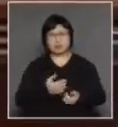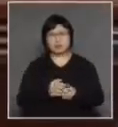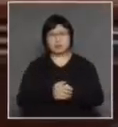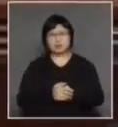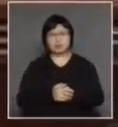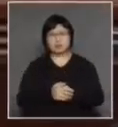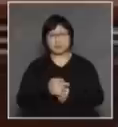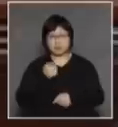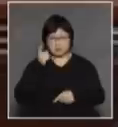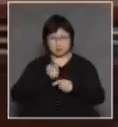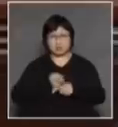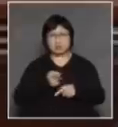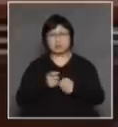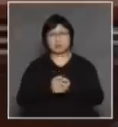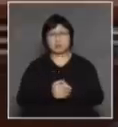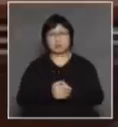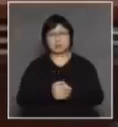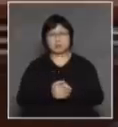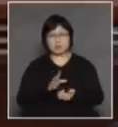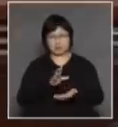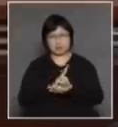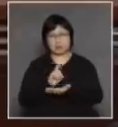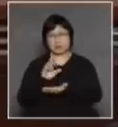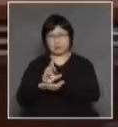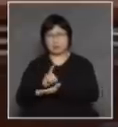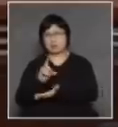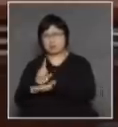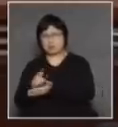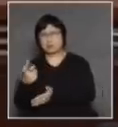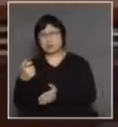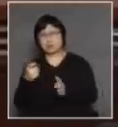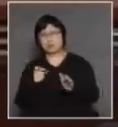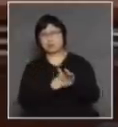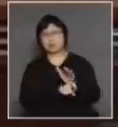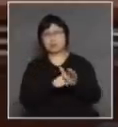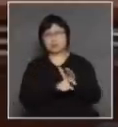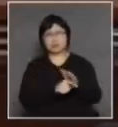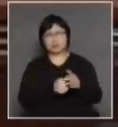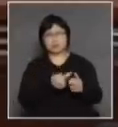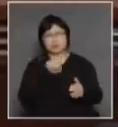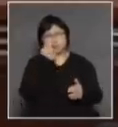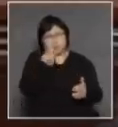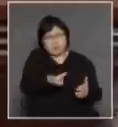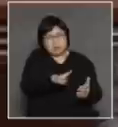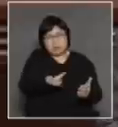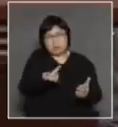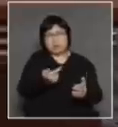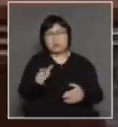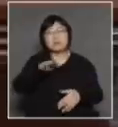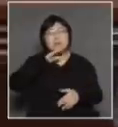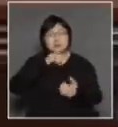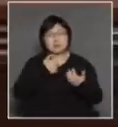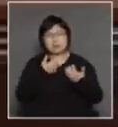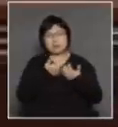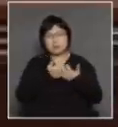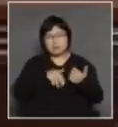但係事實咧。就是我們每年的盈餘呢是多到數不清，現在我跟大家計計條數，